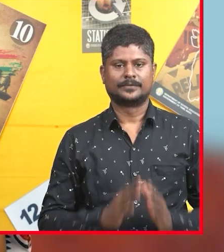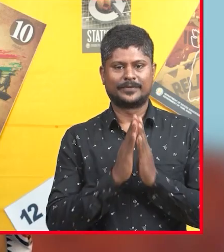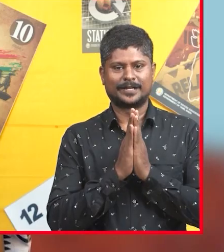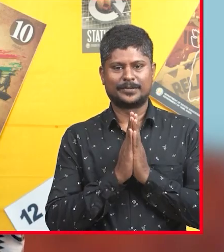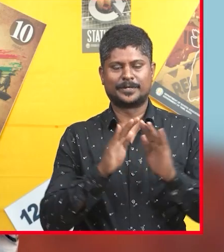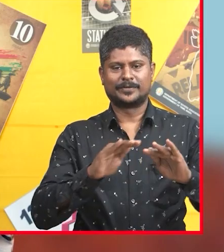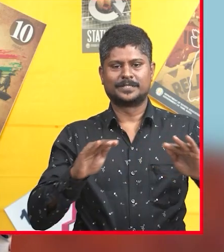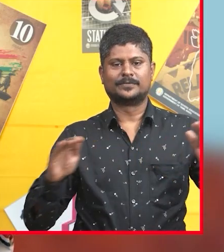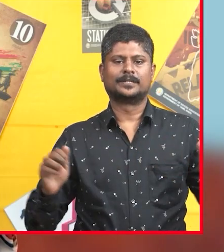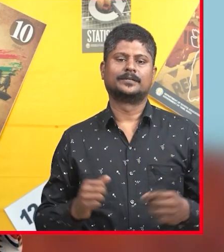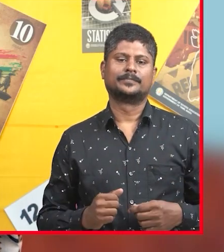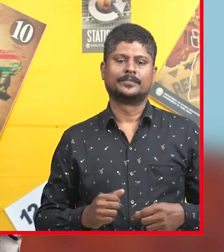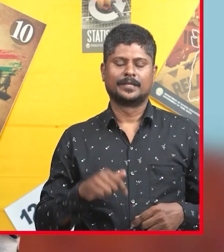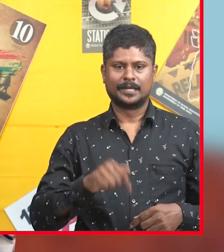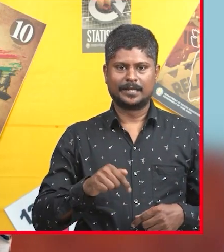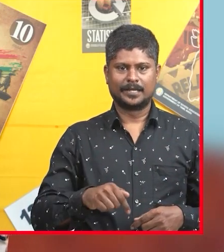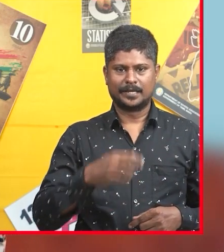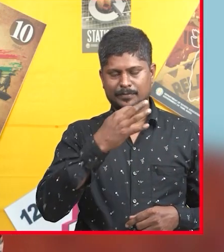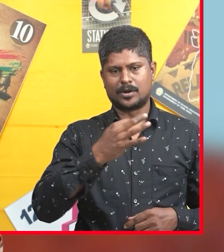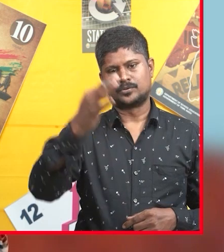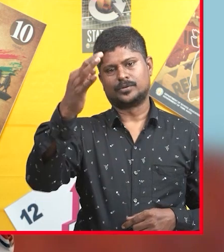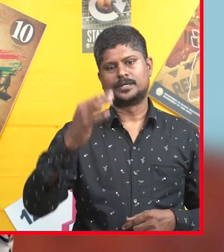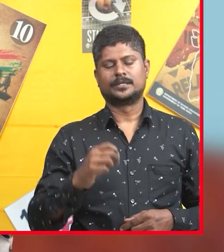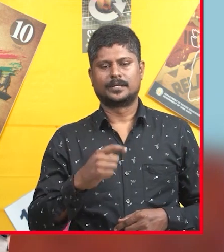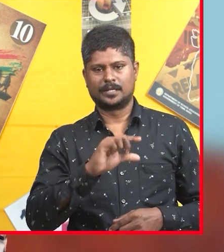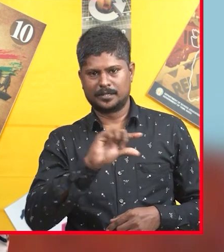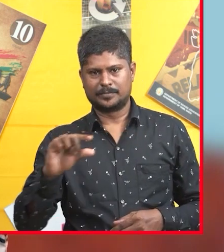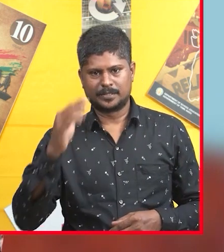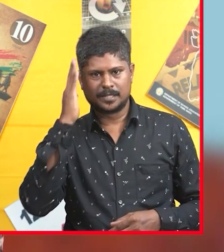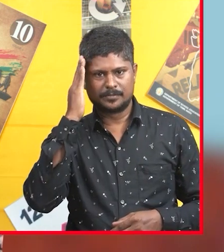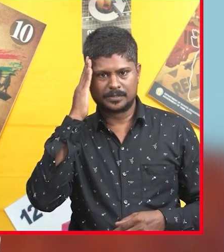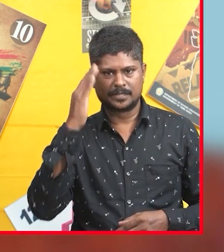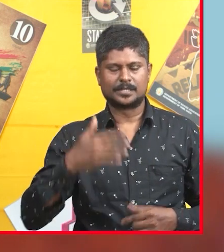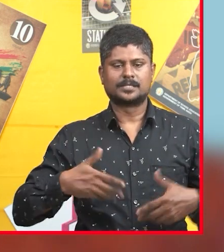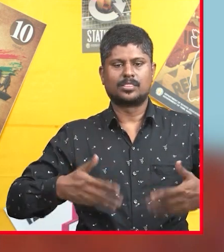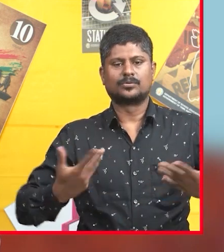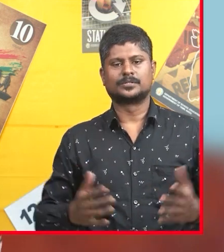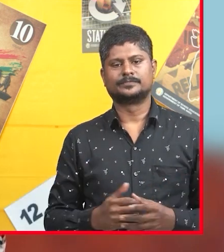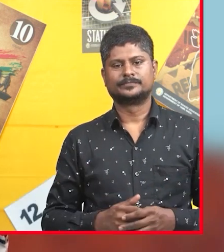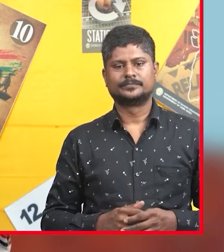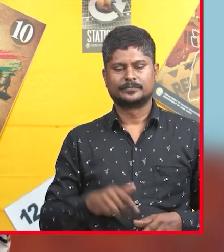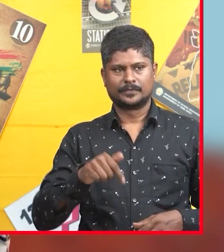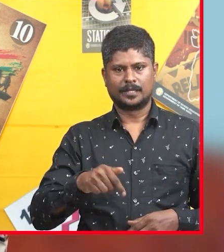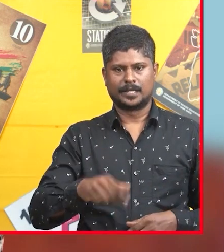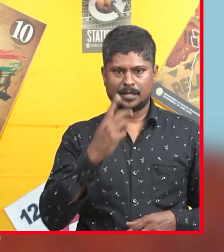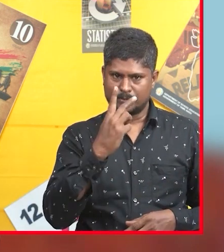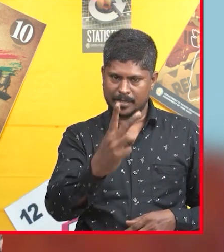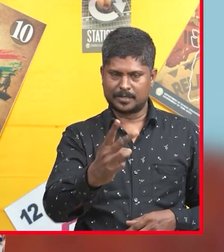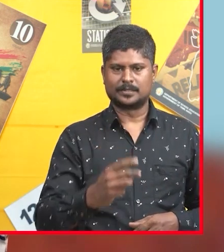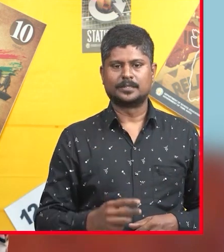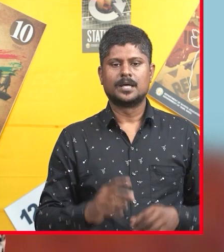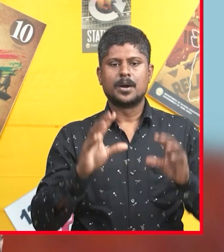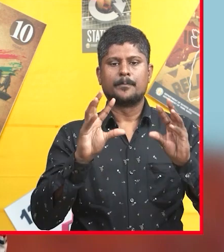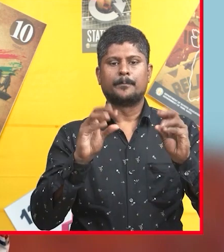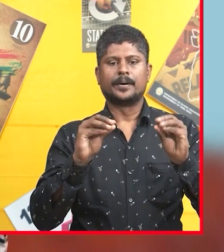வணக்கம் மாணவ செல்வங்களே, இந்த கவிதை பேழை நிகழ்ச்சியில் உங்களை சந்திப்பதில் மட்டில்லா மகிழ்ச்சி அடைகிறேன். இன்னைக்கு நம்ம பார்க்க போறது